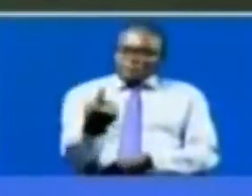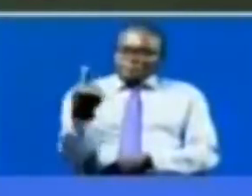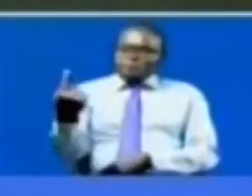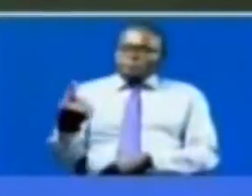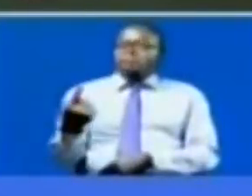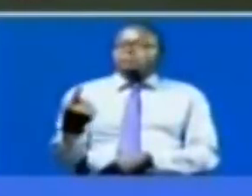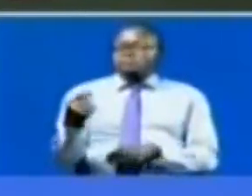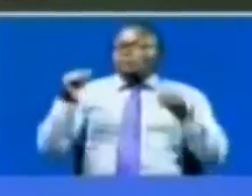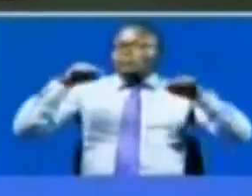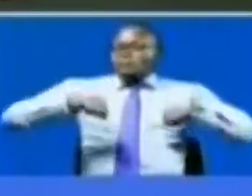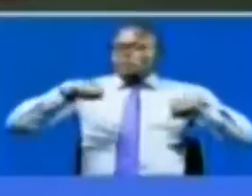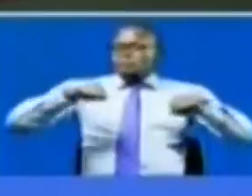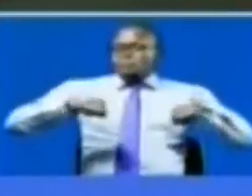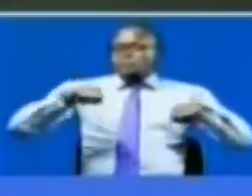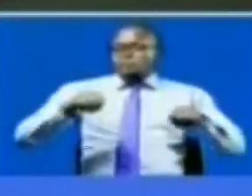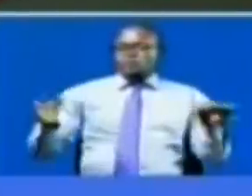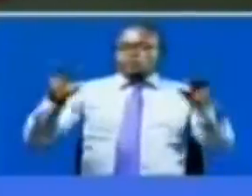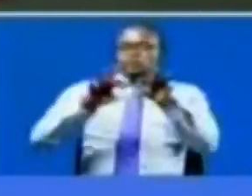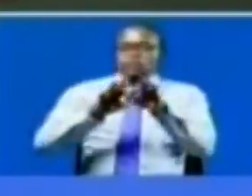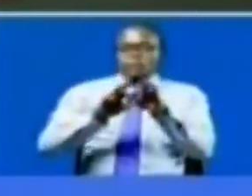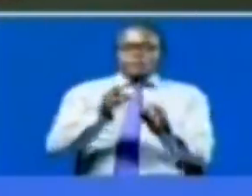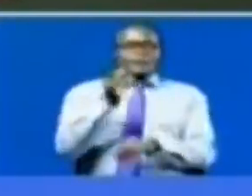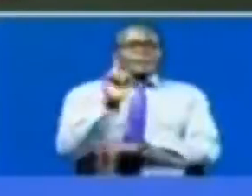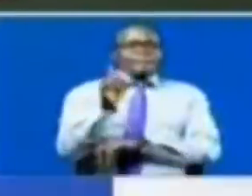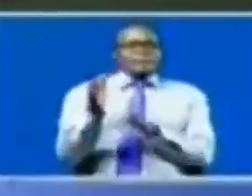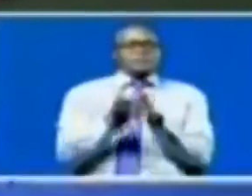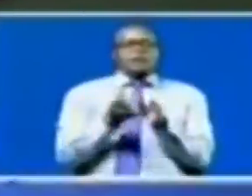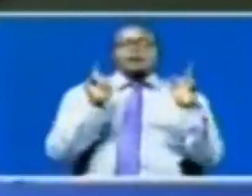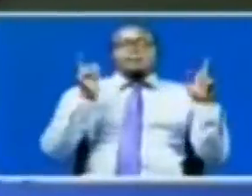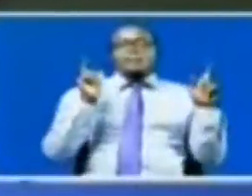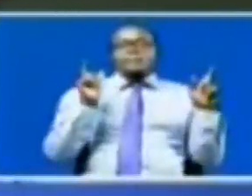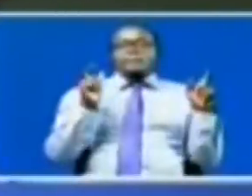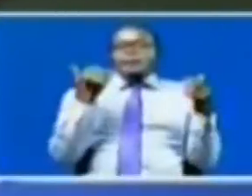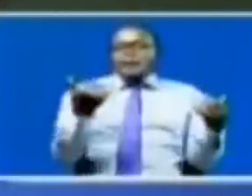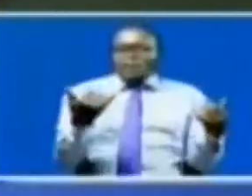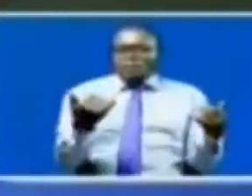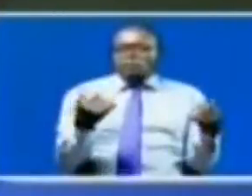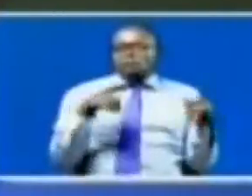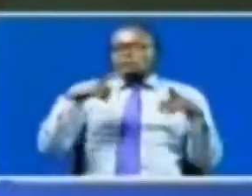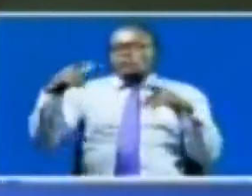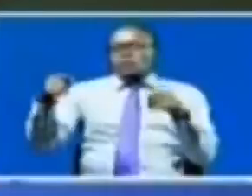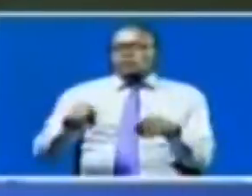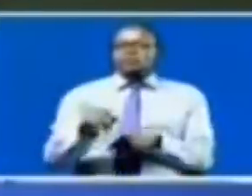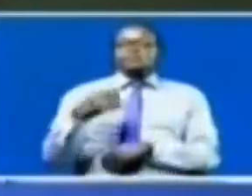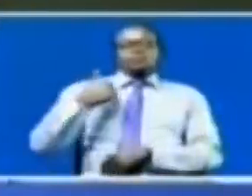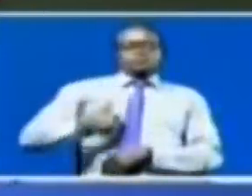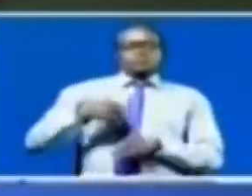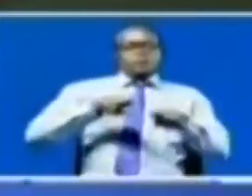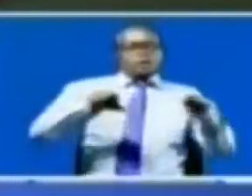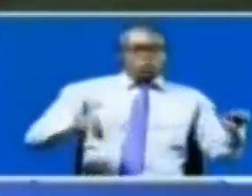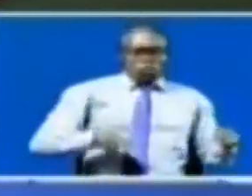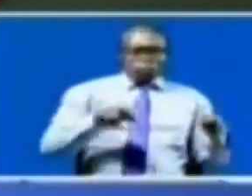kuna hali ambapo kuna uwezekano kwamba kinaweza kuunganishwa tena. Kwa kweli tunapozungumza sasa hivi wapo kwenye theater na anashughulikiwa na